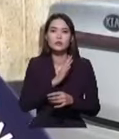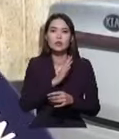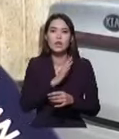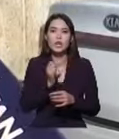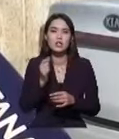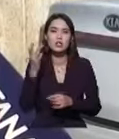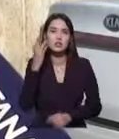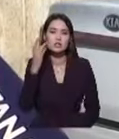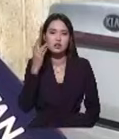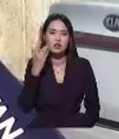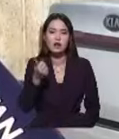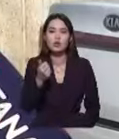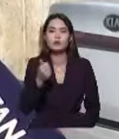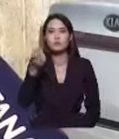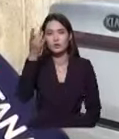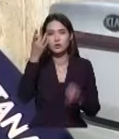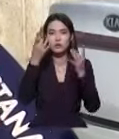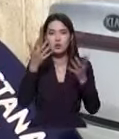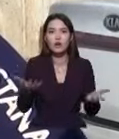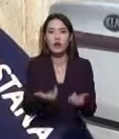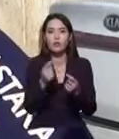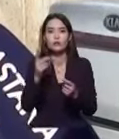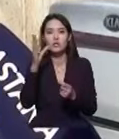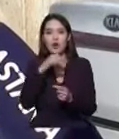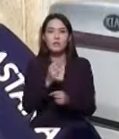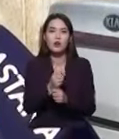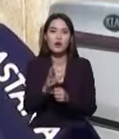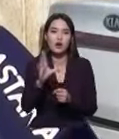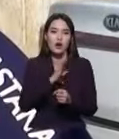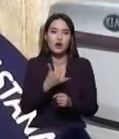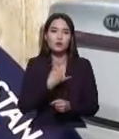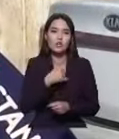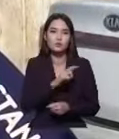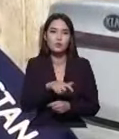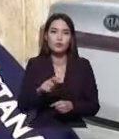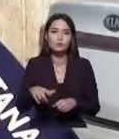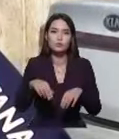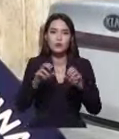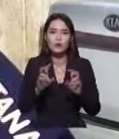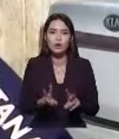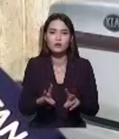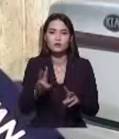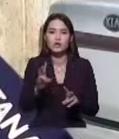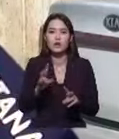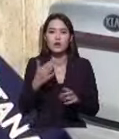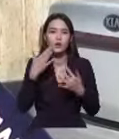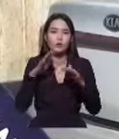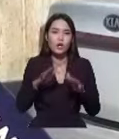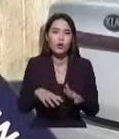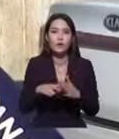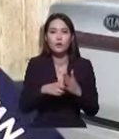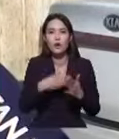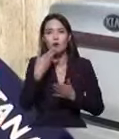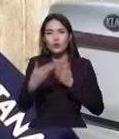қаласындағы сияқты односторонний жолдар жасауға болады. Ол да шешімін табатын сұрақтар. Сондықтан бүгінгі бәр қойылған